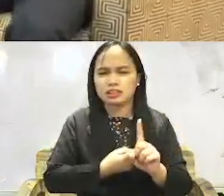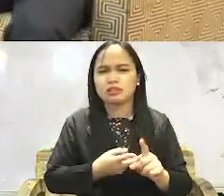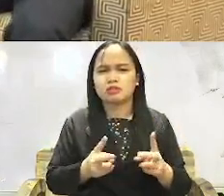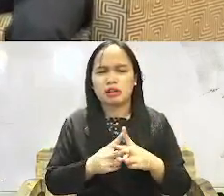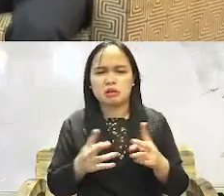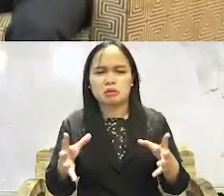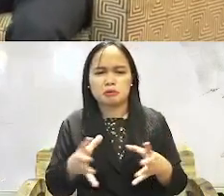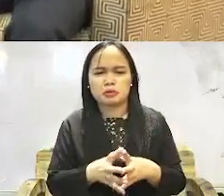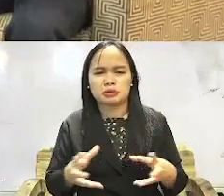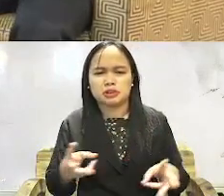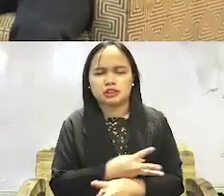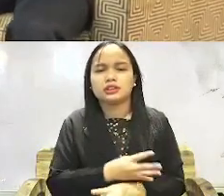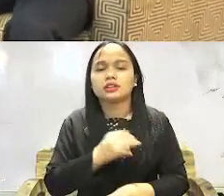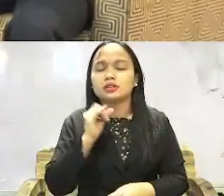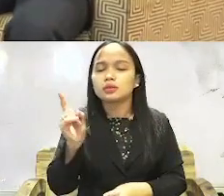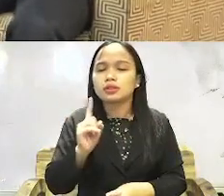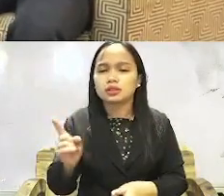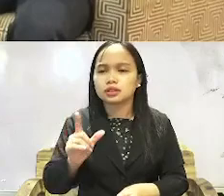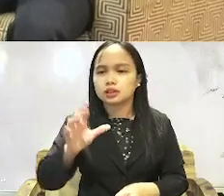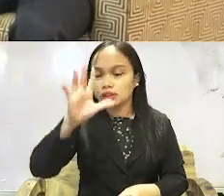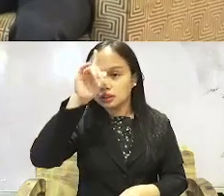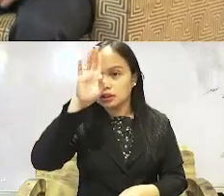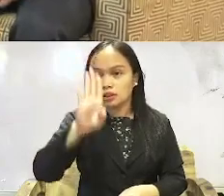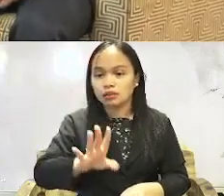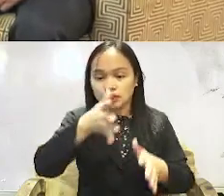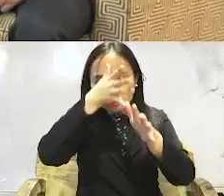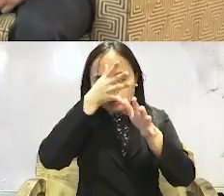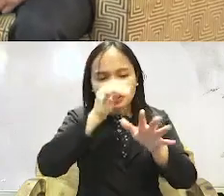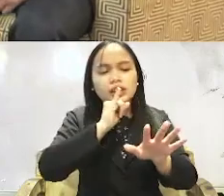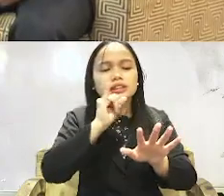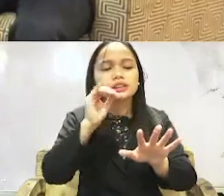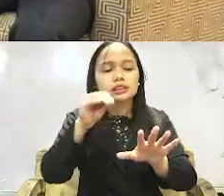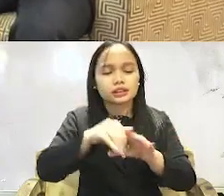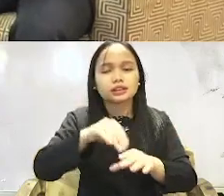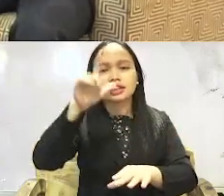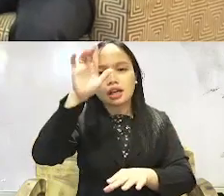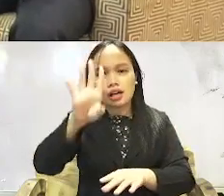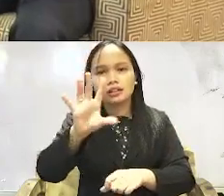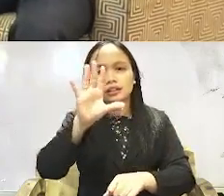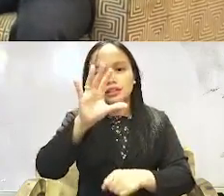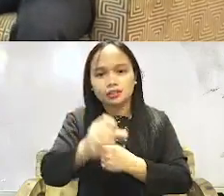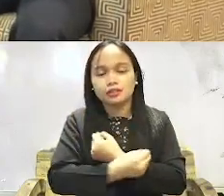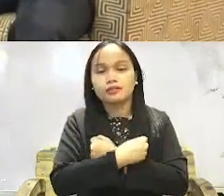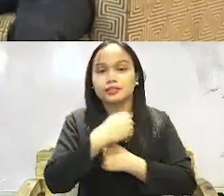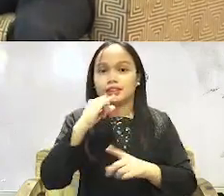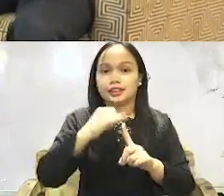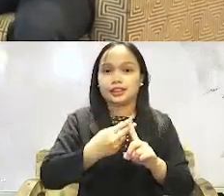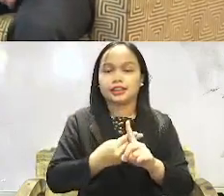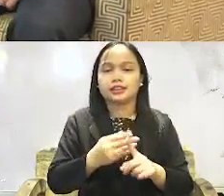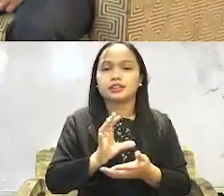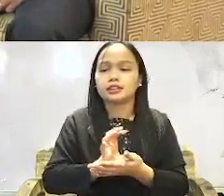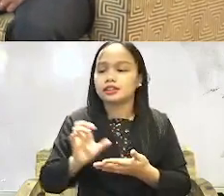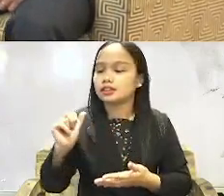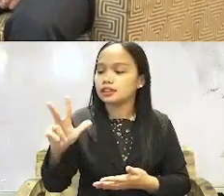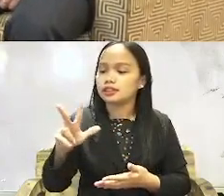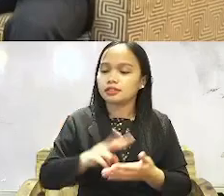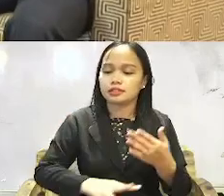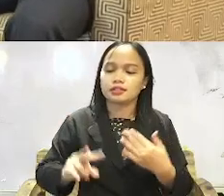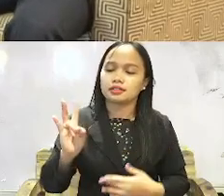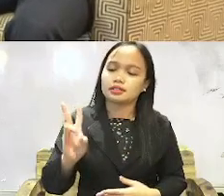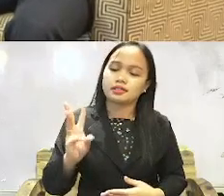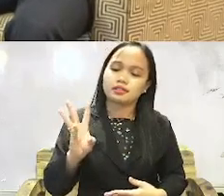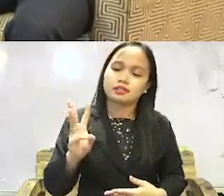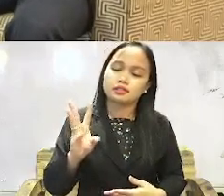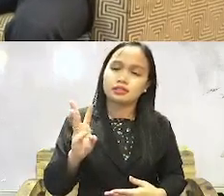pinaka-overcome ng Diyos Ama? It is His love. Di ba? John 3:16, tapos na usapan. That's